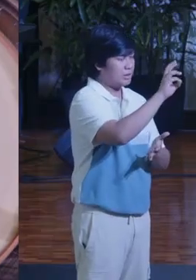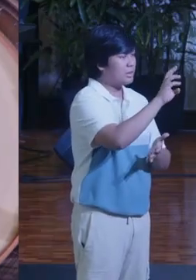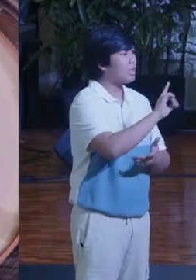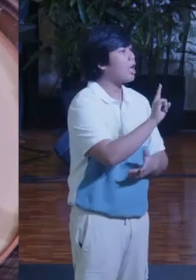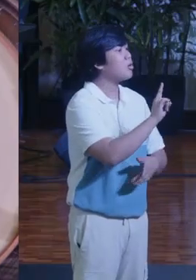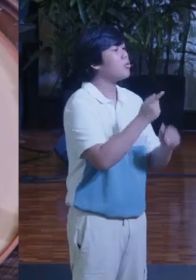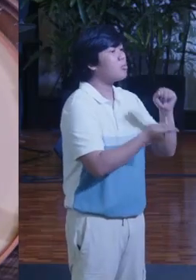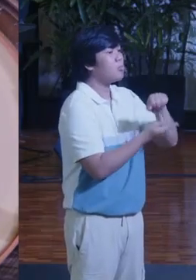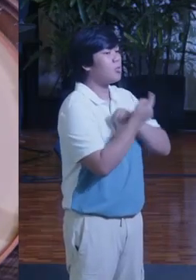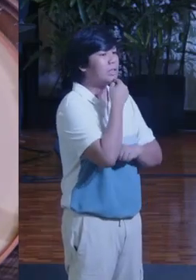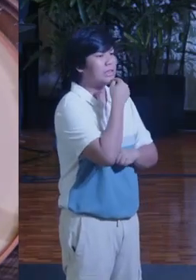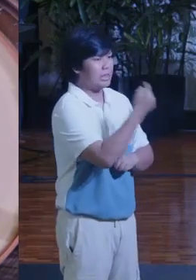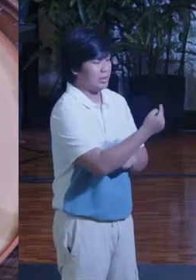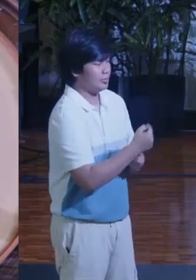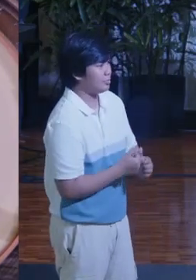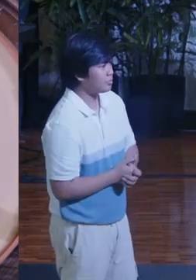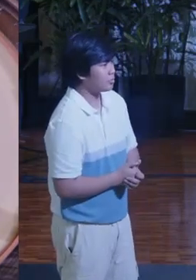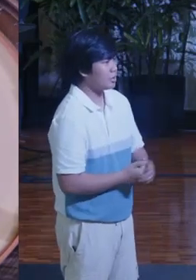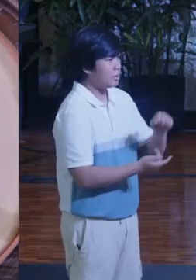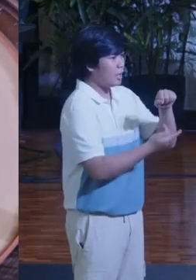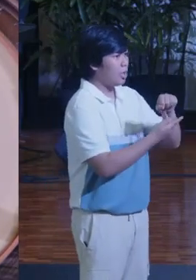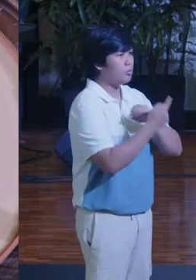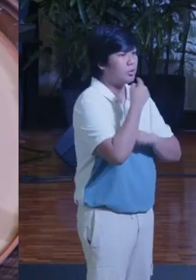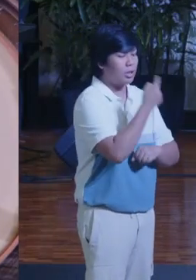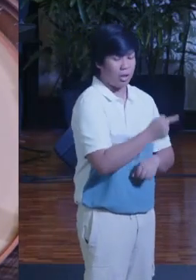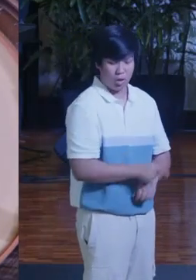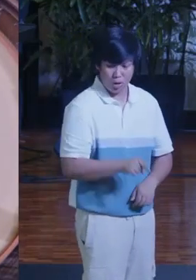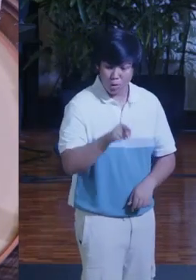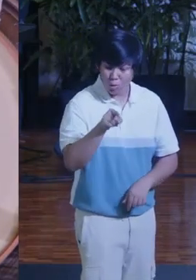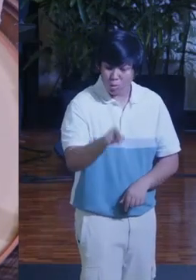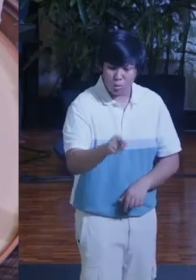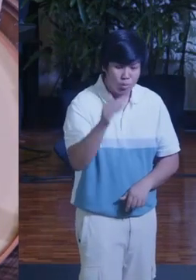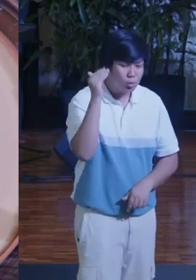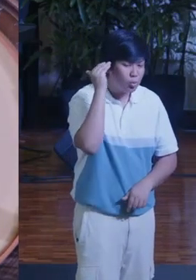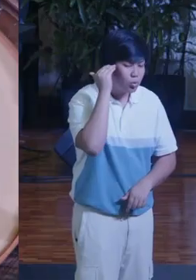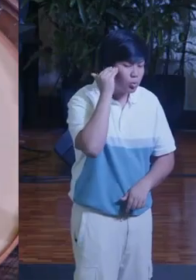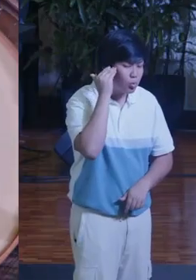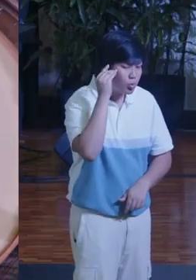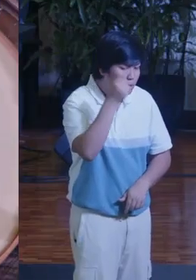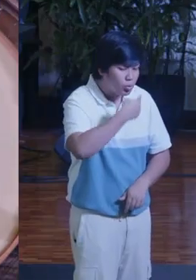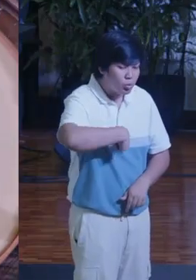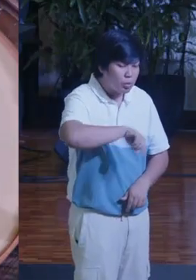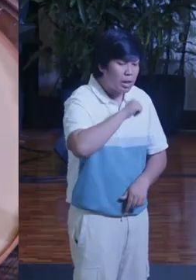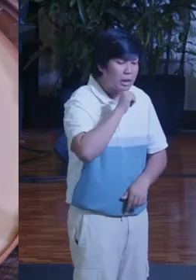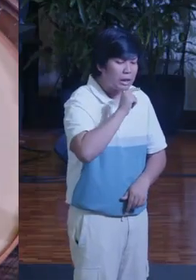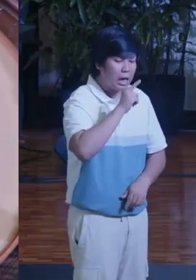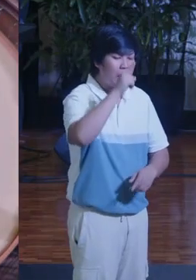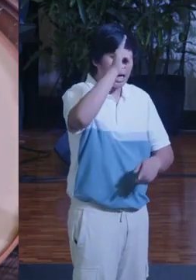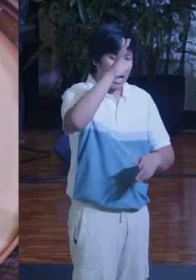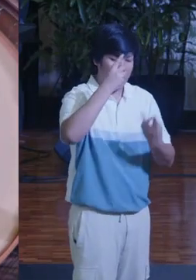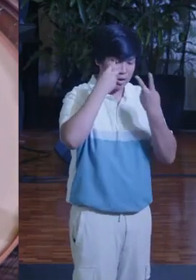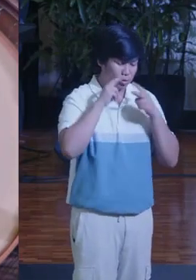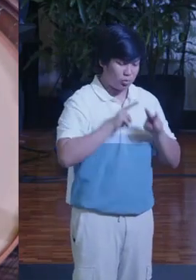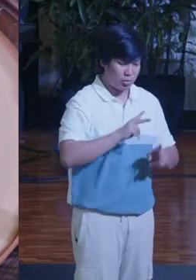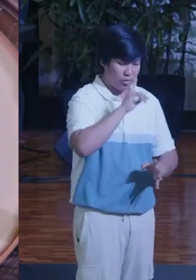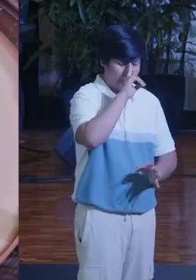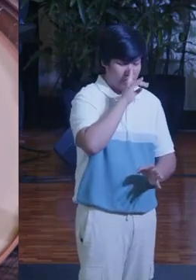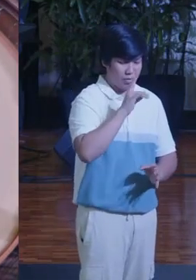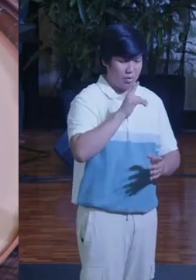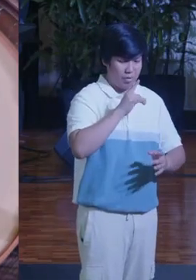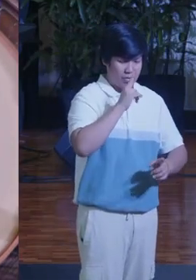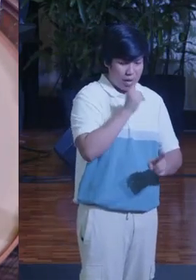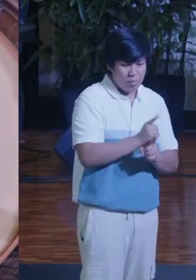16. Ang wika doon, yet we know that a person is not justified by works of the law but through faith in